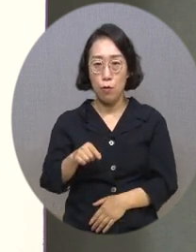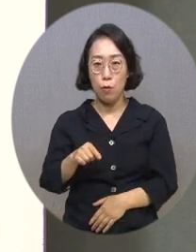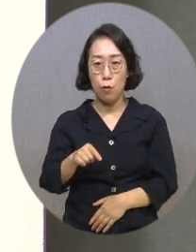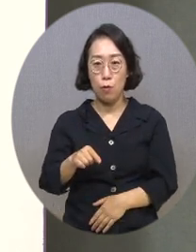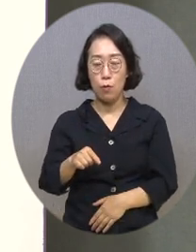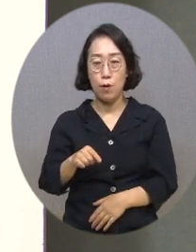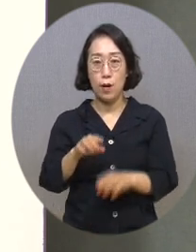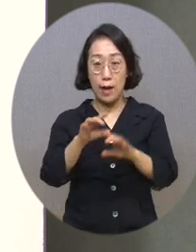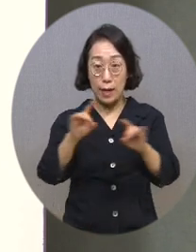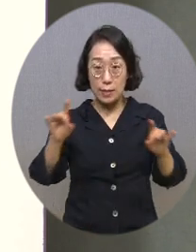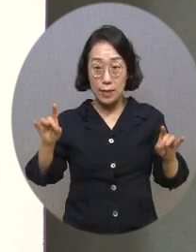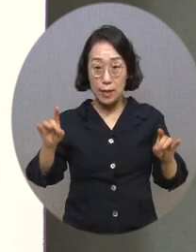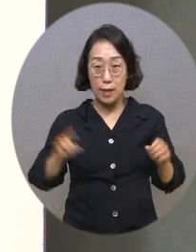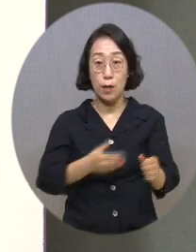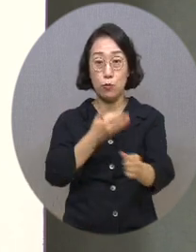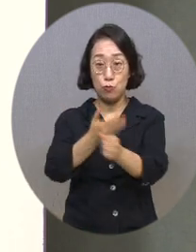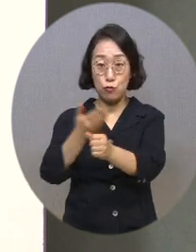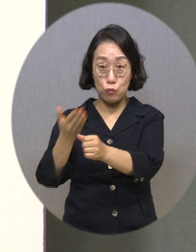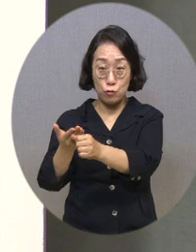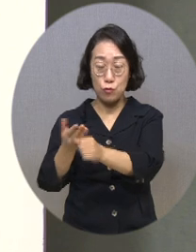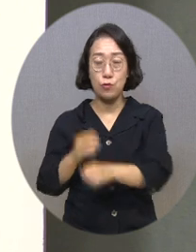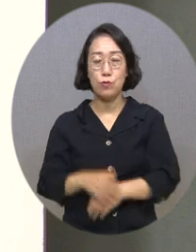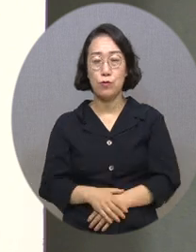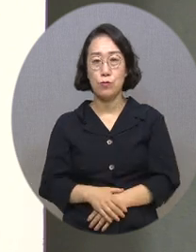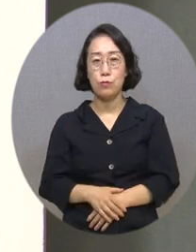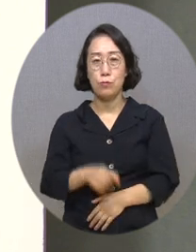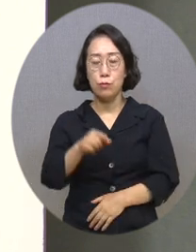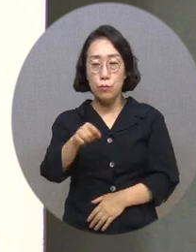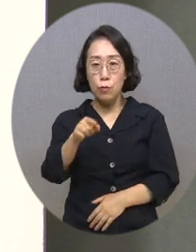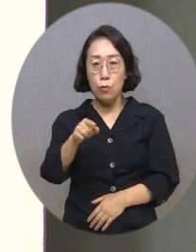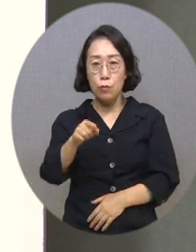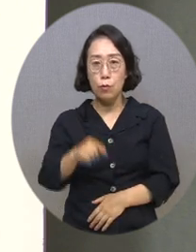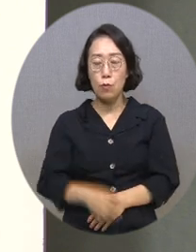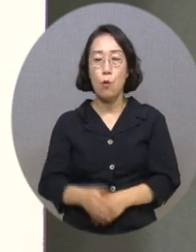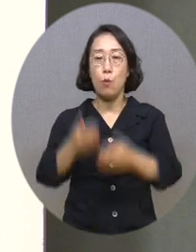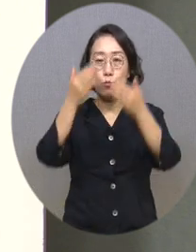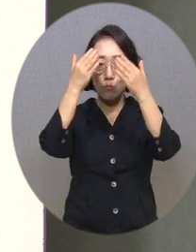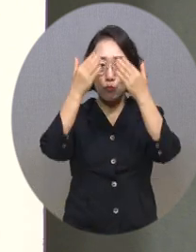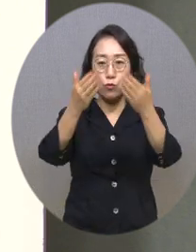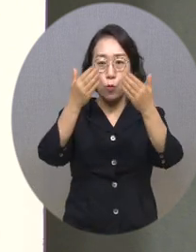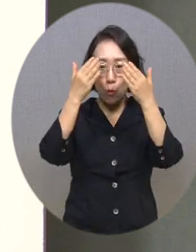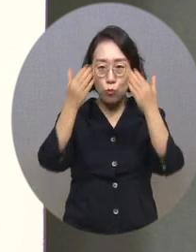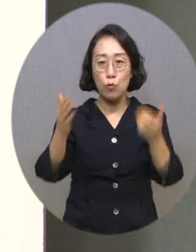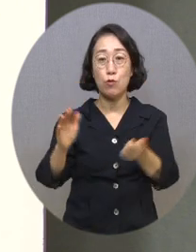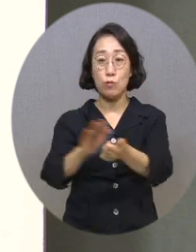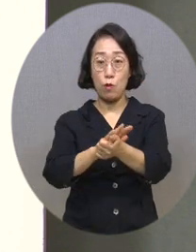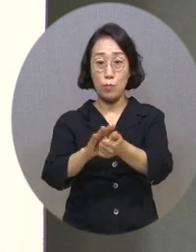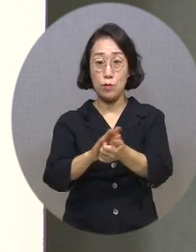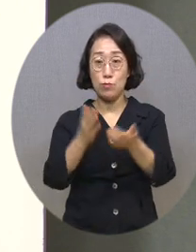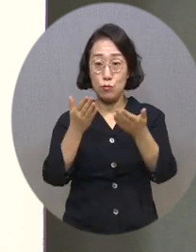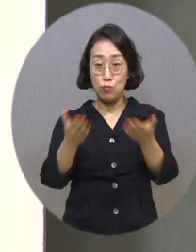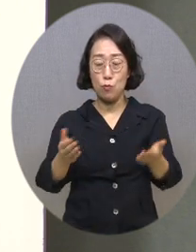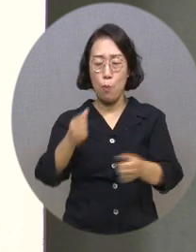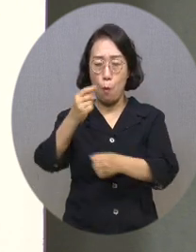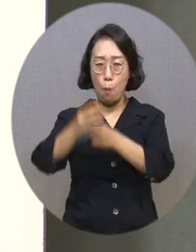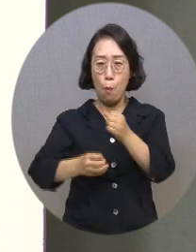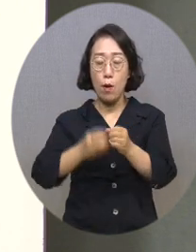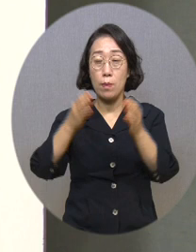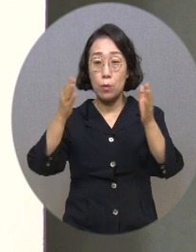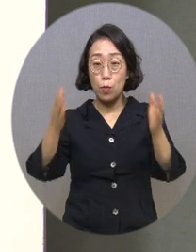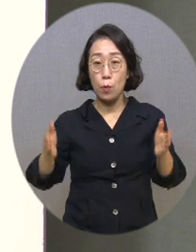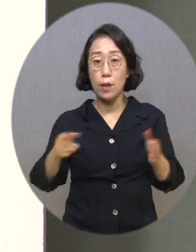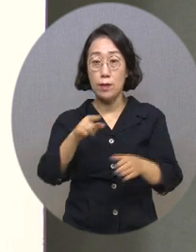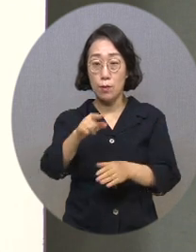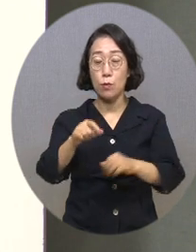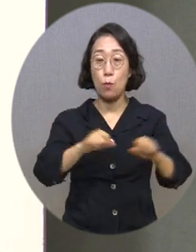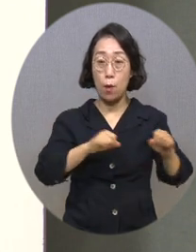당사자에게 제공을 하는, 그런데 그거를 무료로 봉사하는, 그래서 수년 동안 이